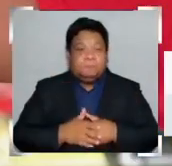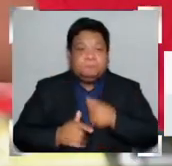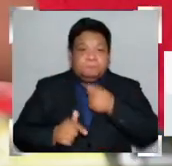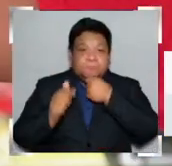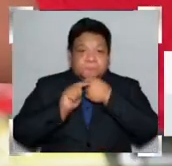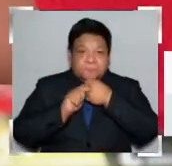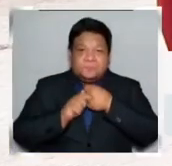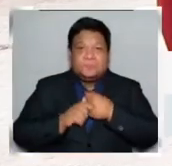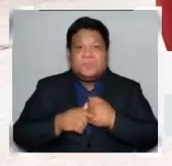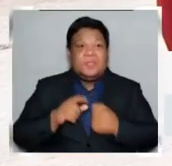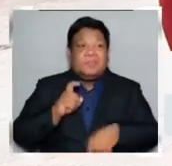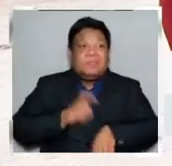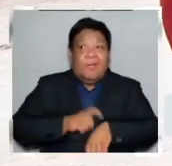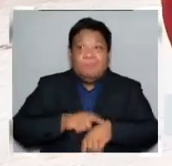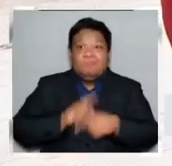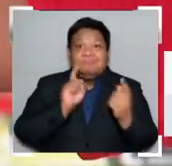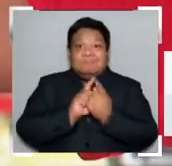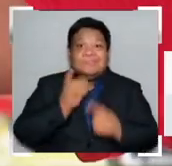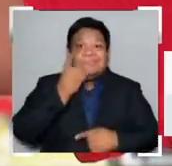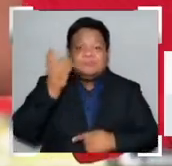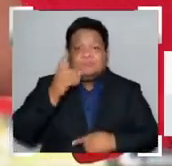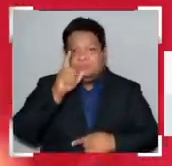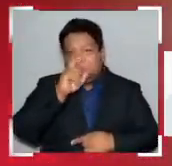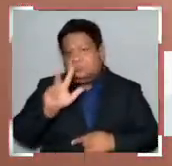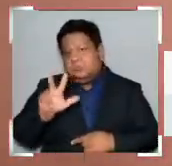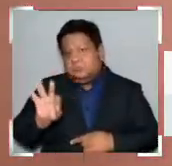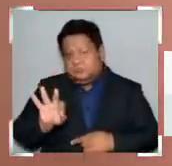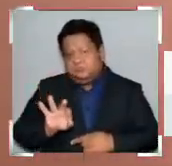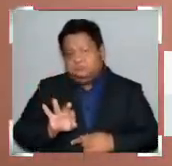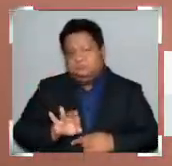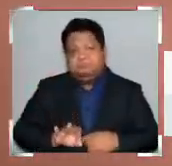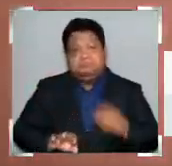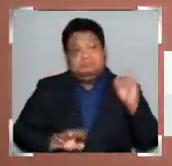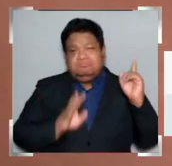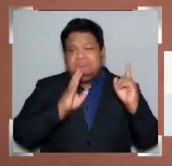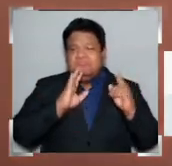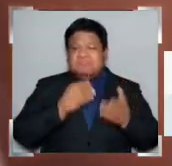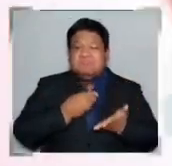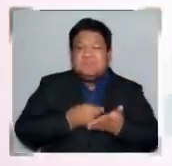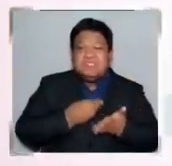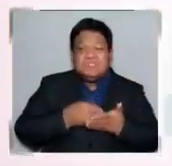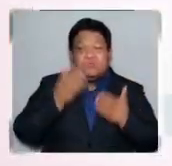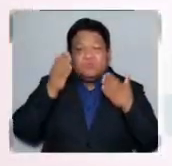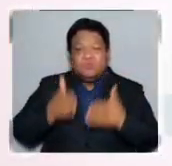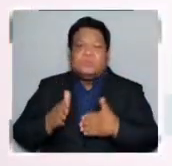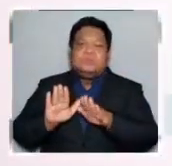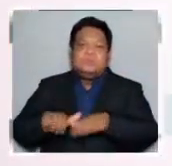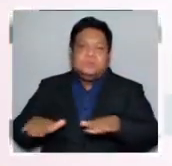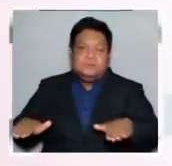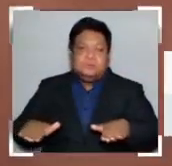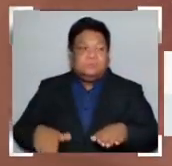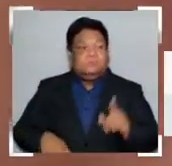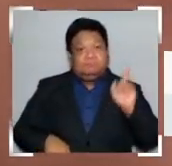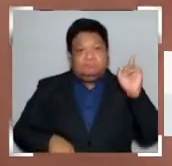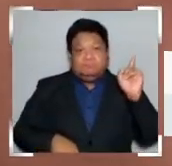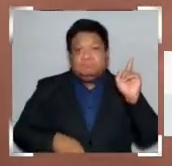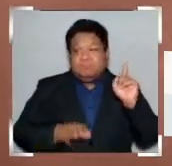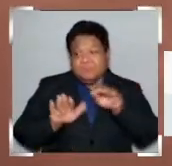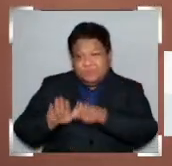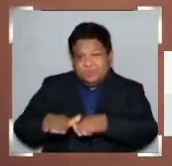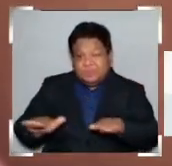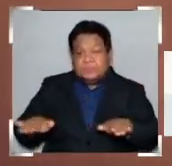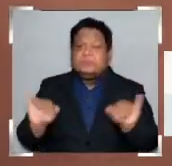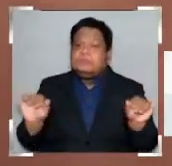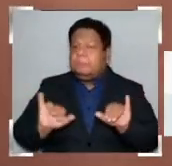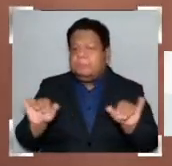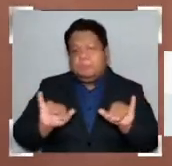mga anak ko po na lang ibinabaling yung panggastos. Maging ang kanyang mga anak, sira-sira na rin daw ang ngipin. Pero ni hindi niya